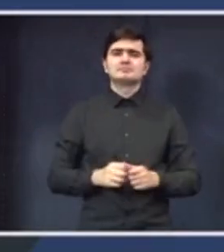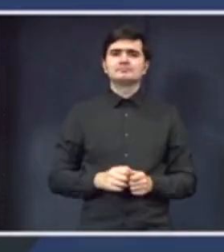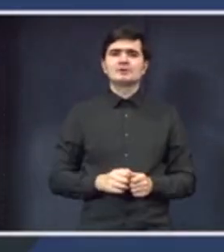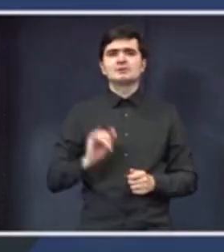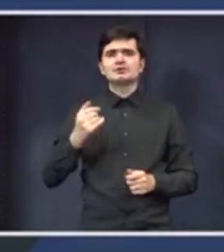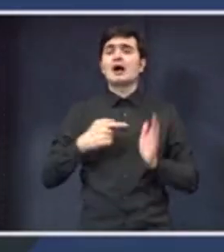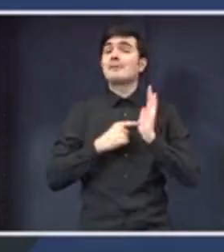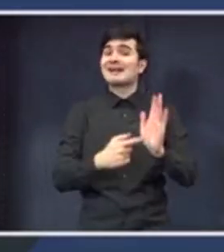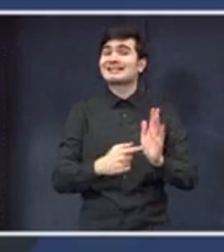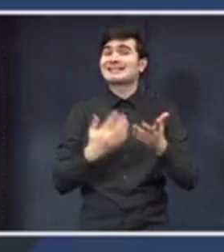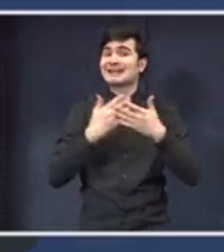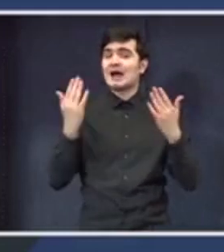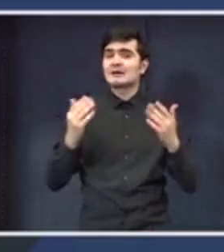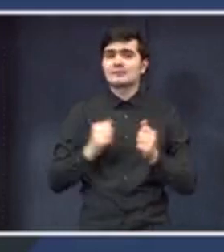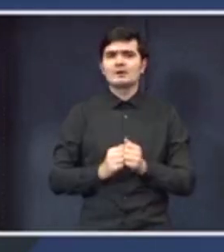că atunci când